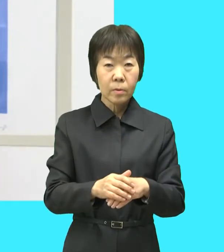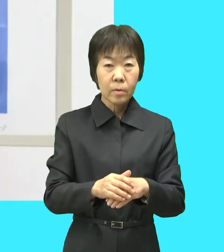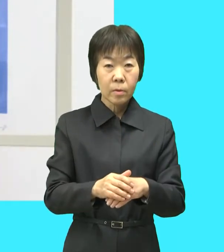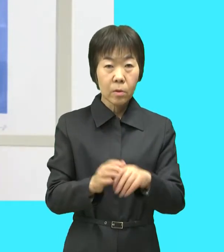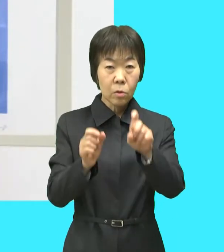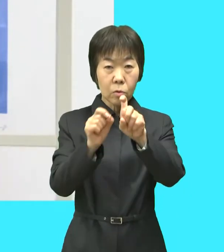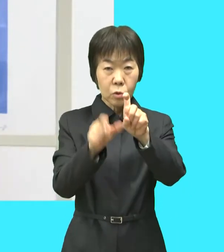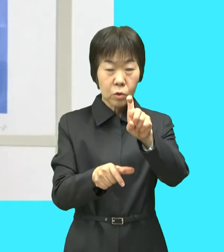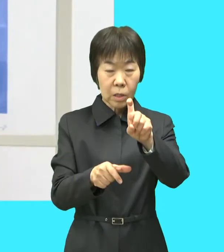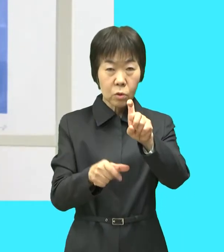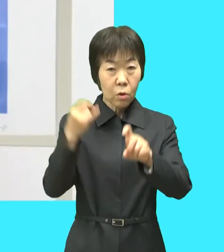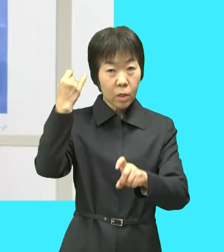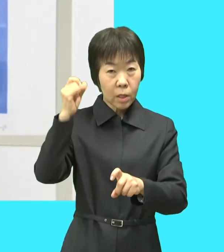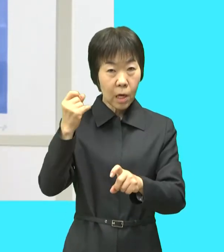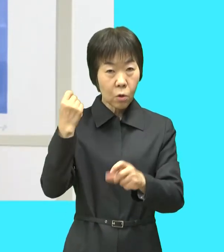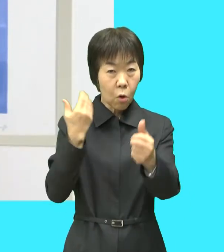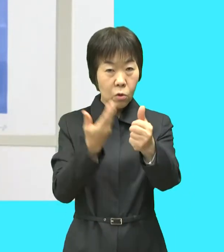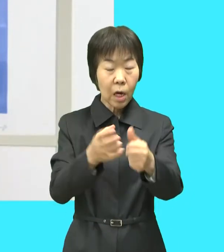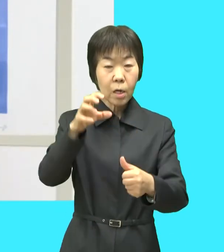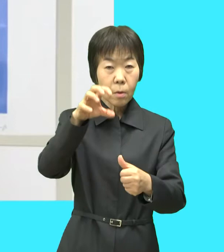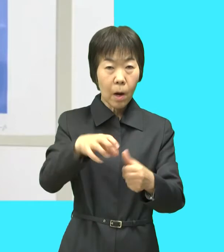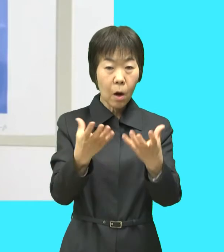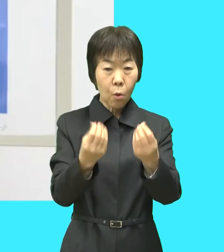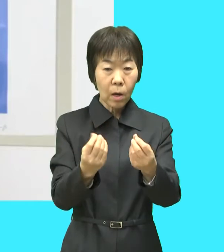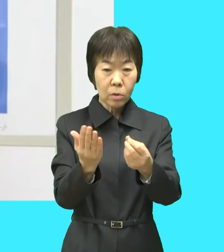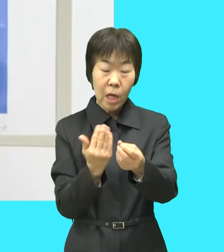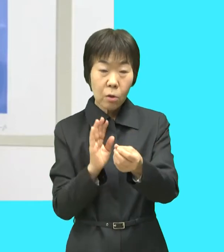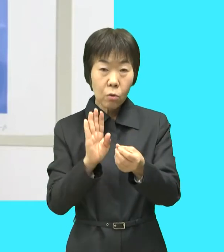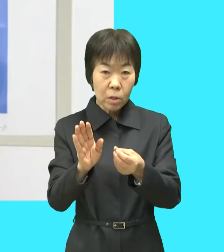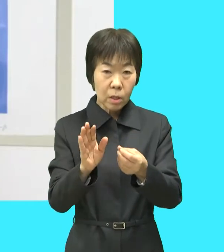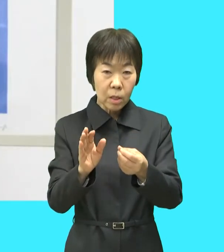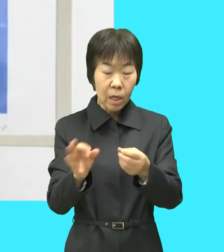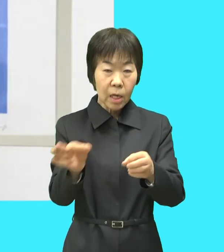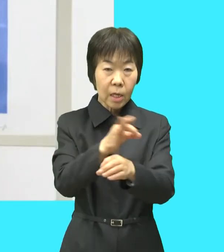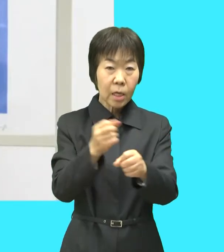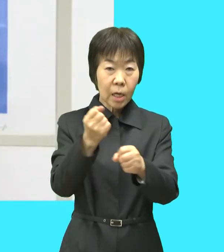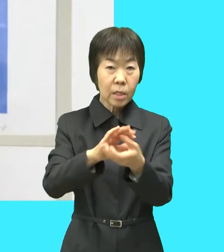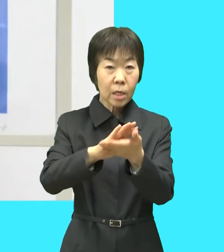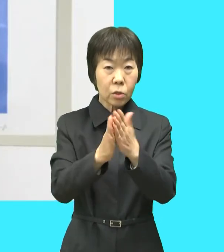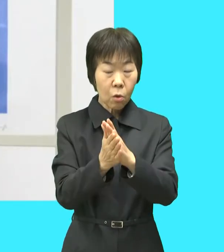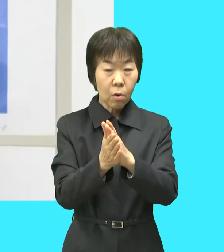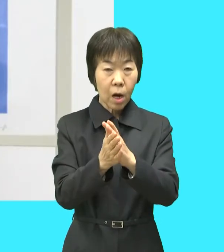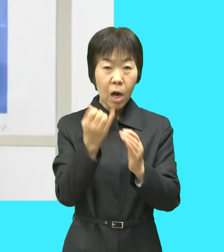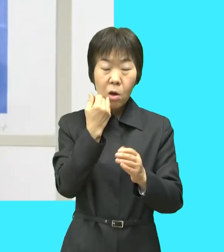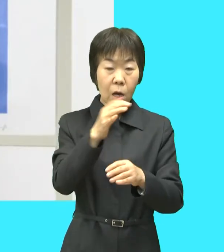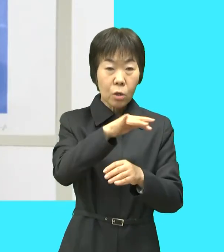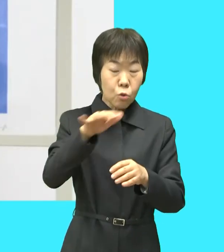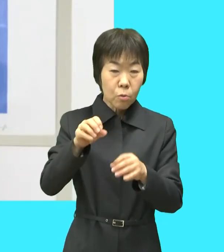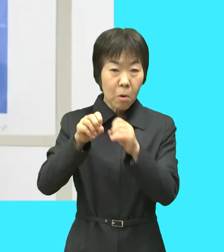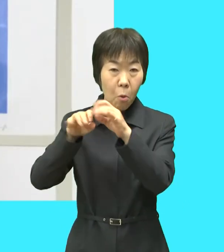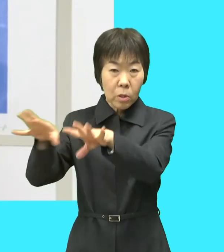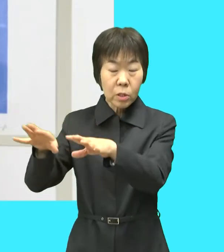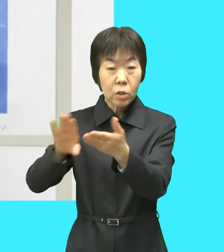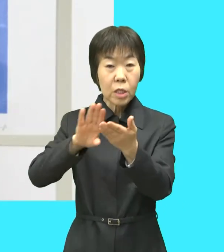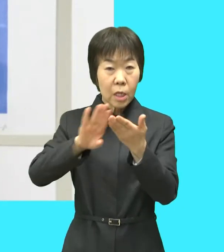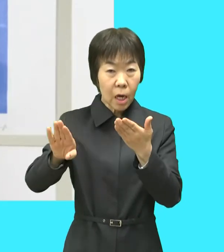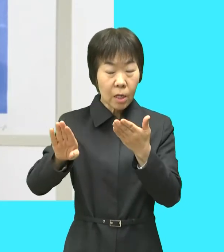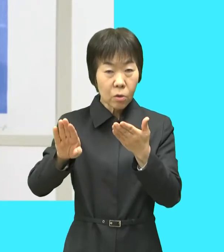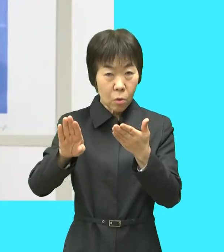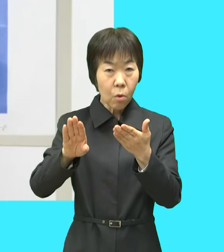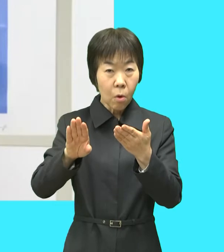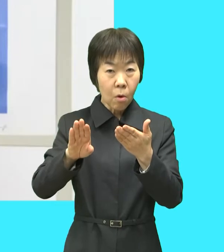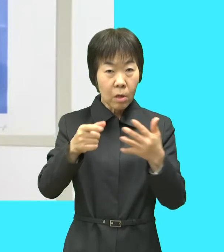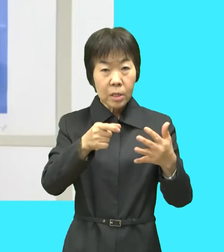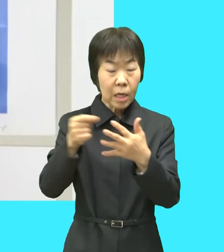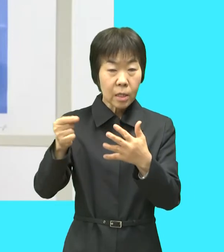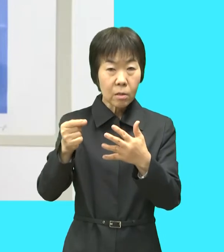月のご意見を伺う場が終わる前後にですね、経産省が海洋放出以外の選択肢について否定的な見解をまとめ